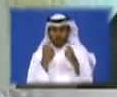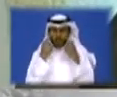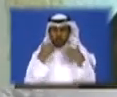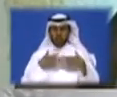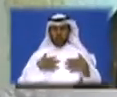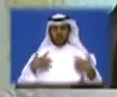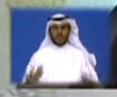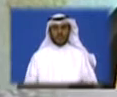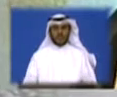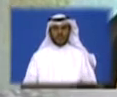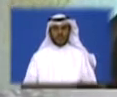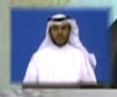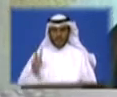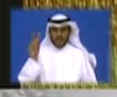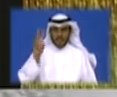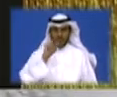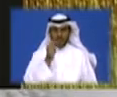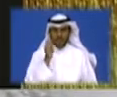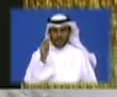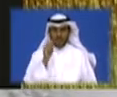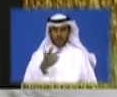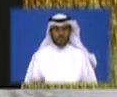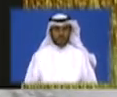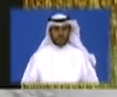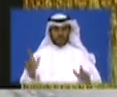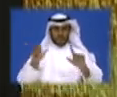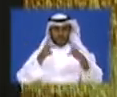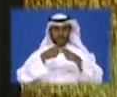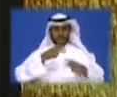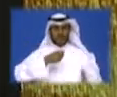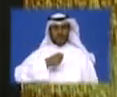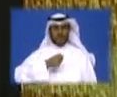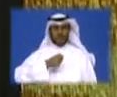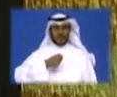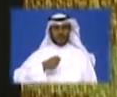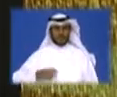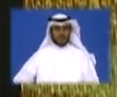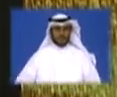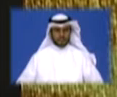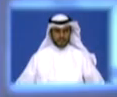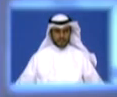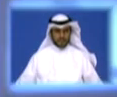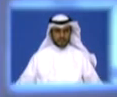أو السجلات المالية. عبد الرحمن مري، تلفزيون دولة الكويت.